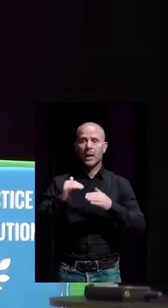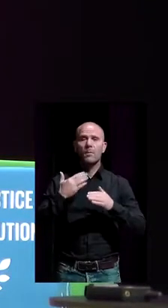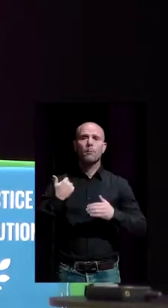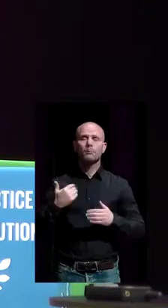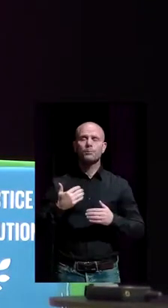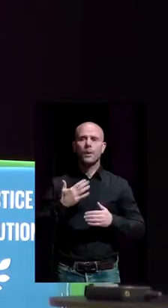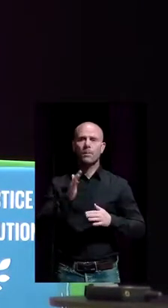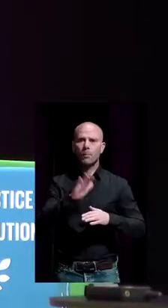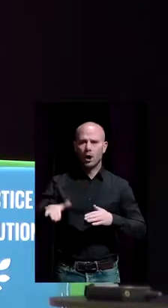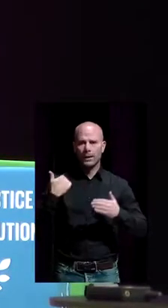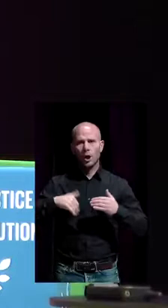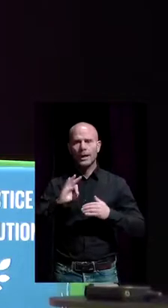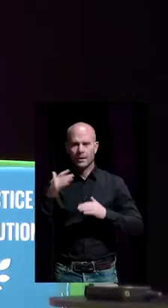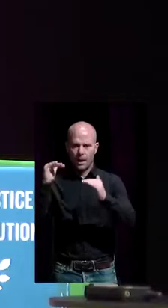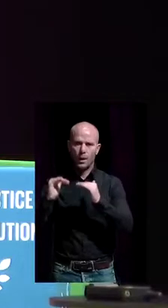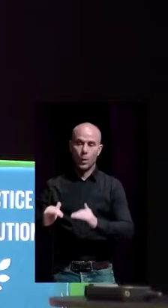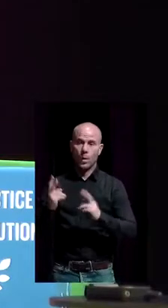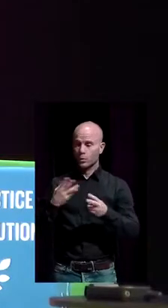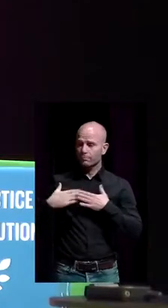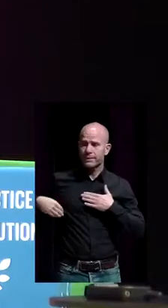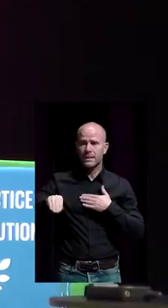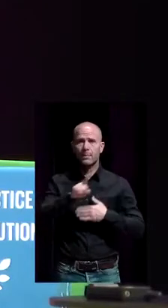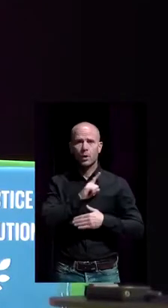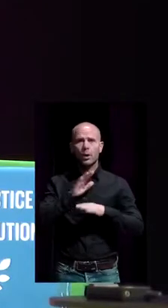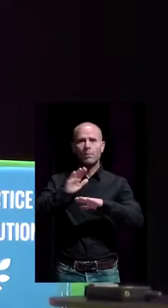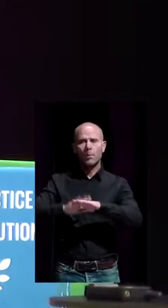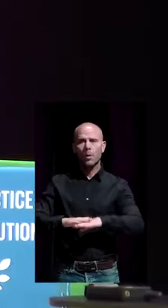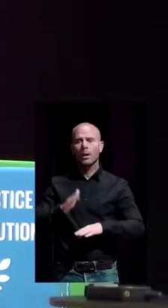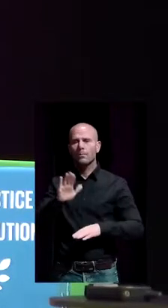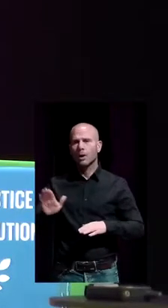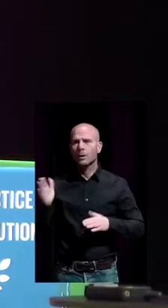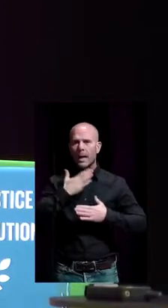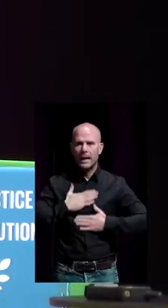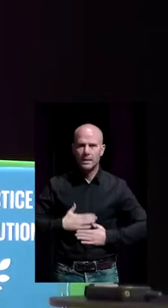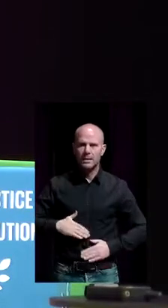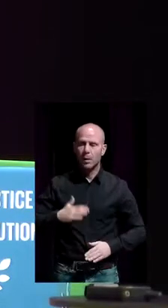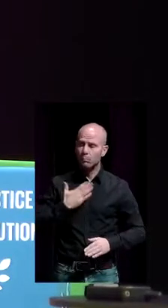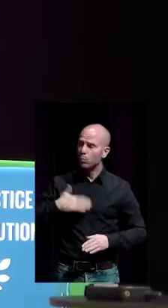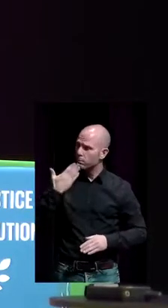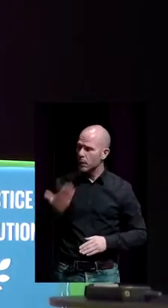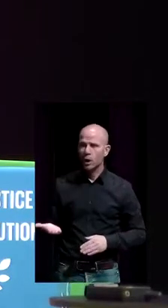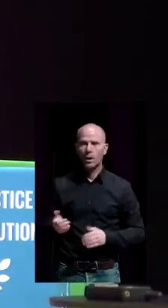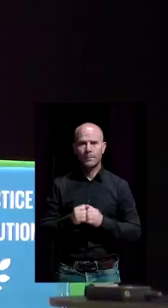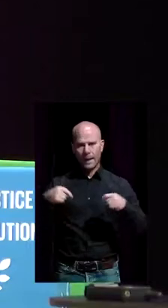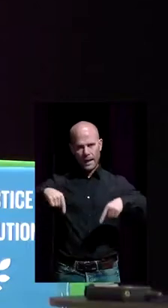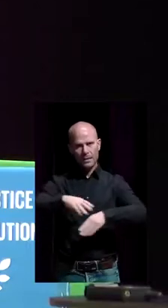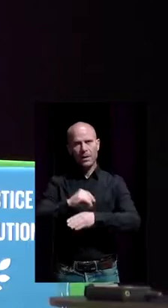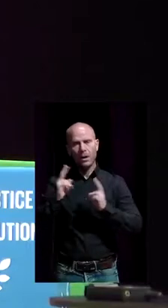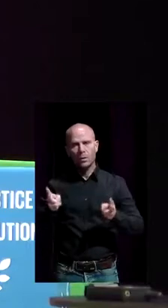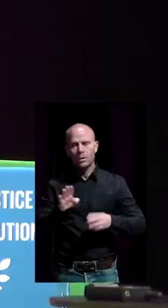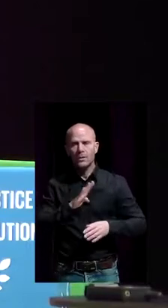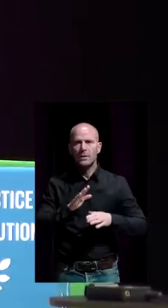görs stora investeringar för barns hälsa och välmående. Men även här finns det mycket kvar att